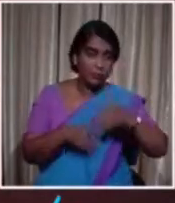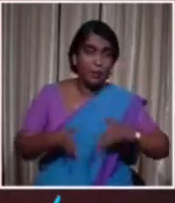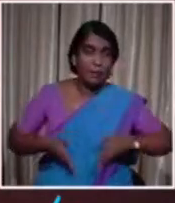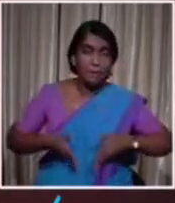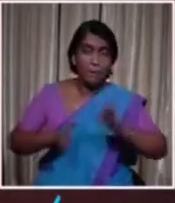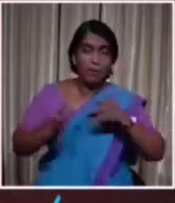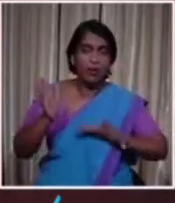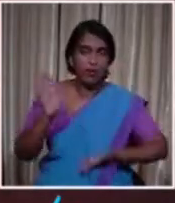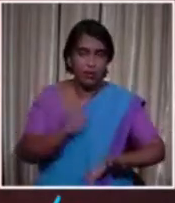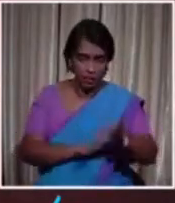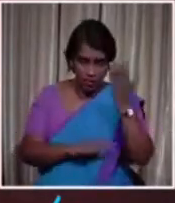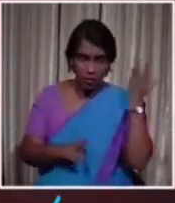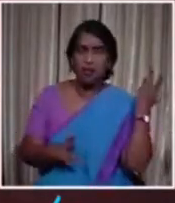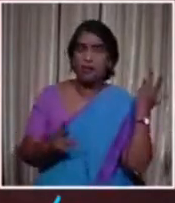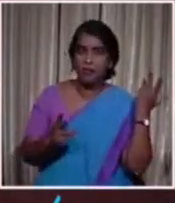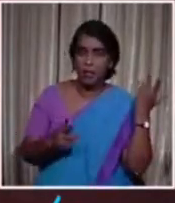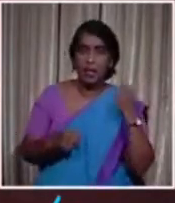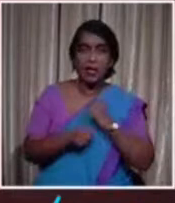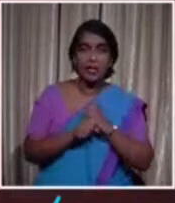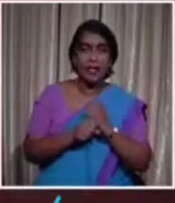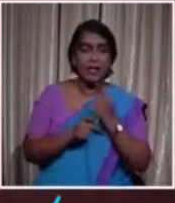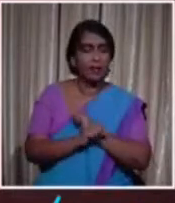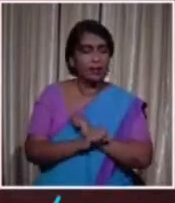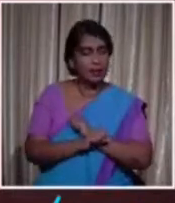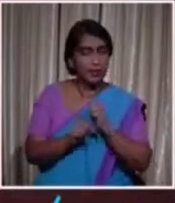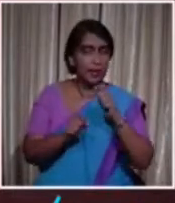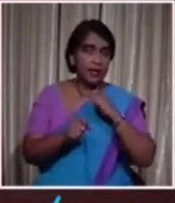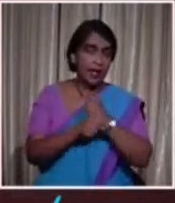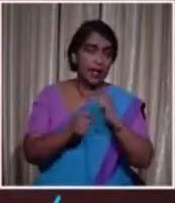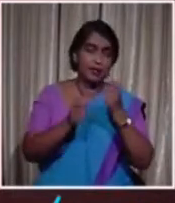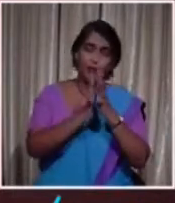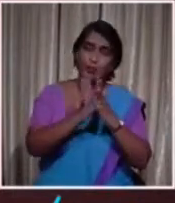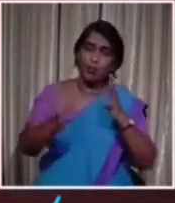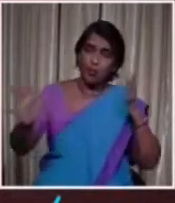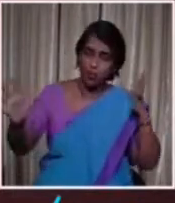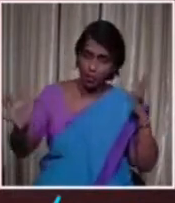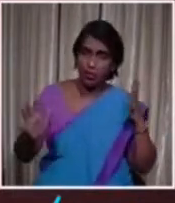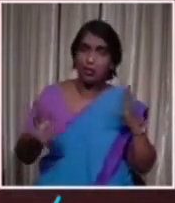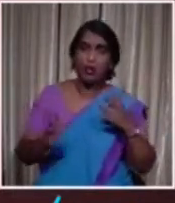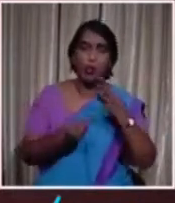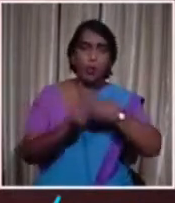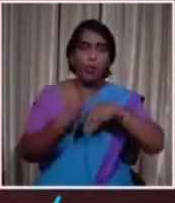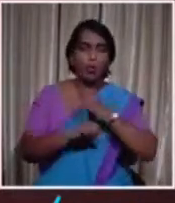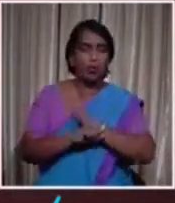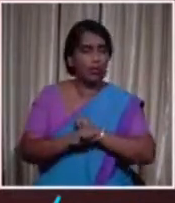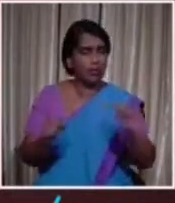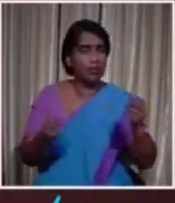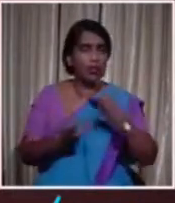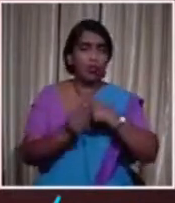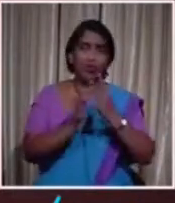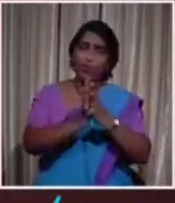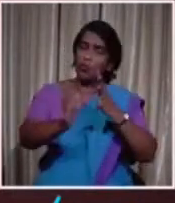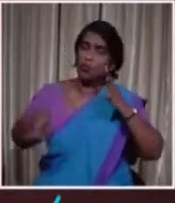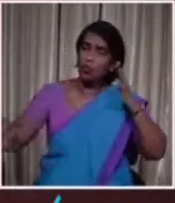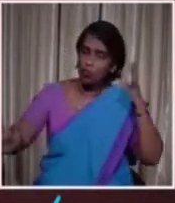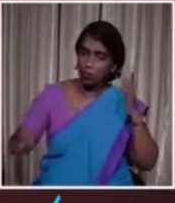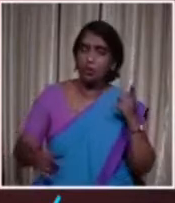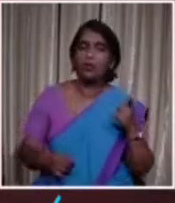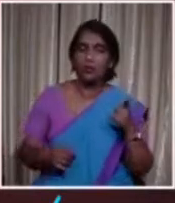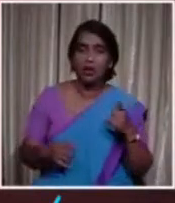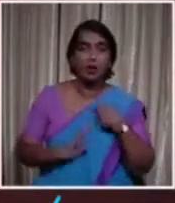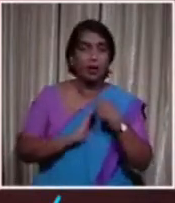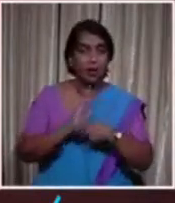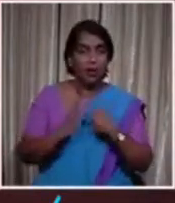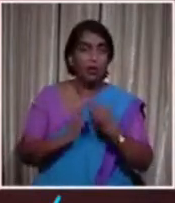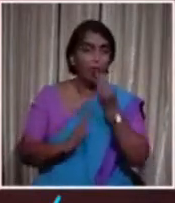බෑ. ගෑස් ටිකක් නැහැ ගෑස් පෝලිං වල. පෝර ටිකක් තිබෙන්නේ නැහැ පෝර පෝලිං වල.